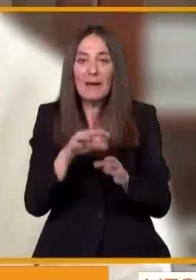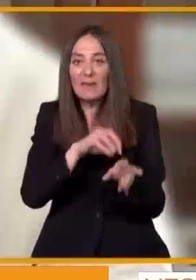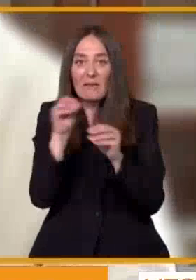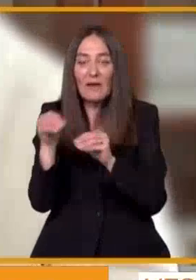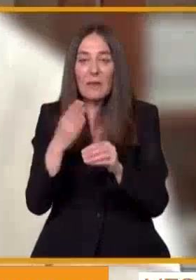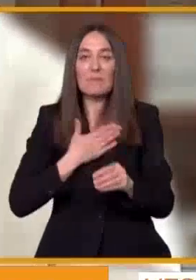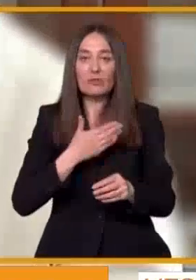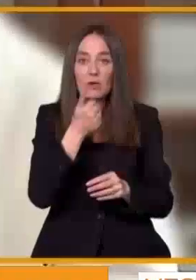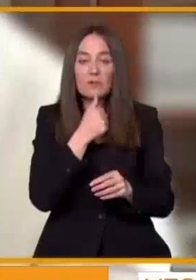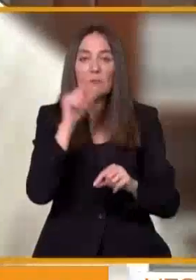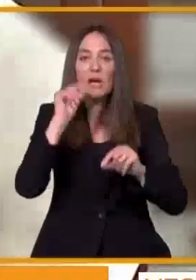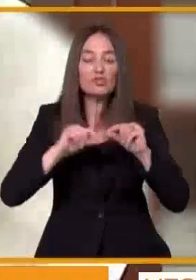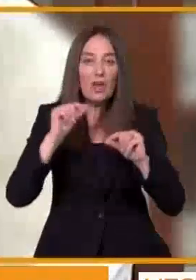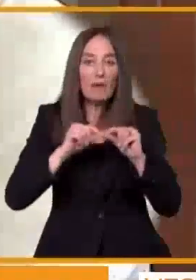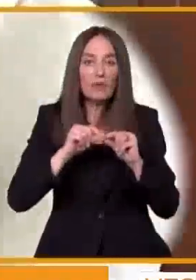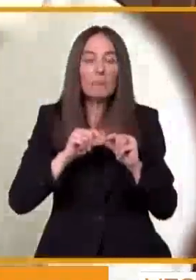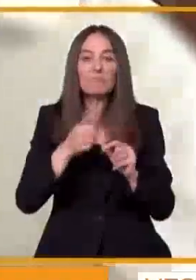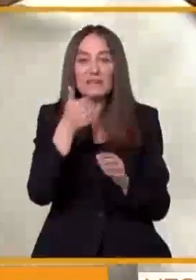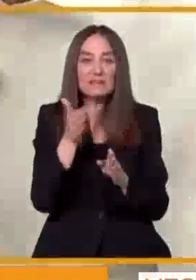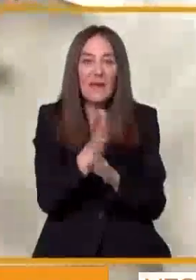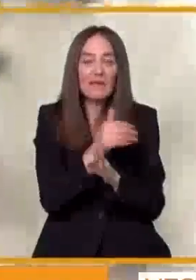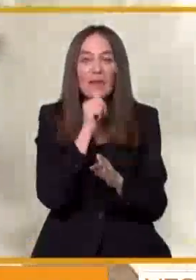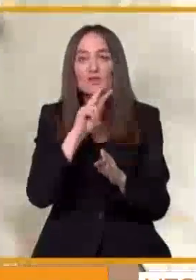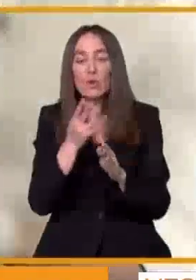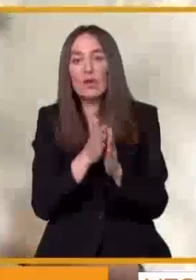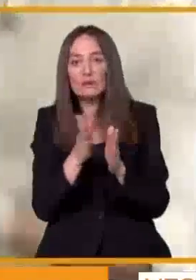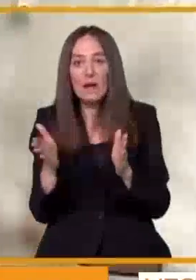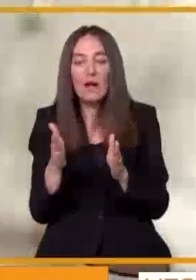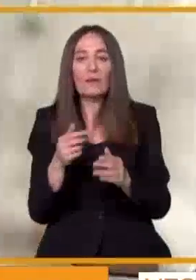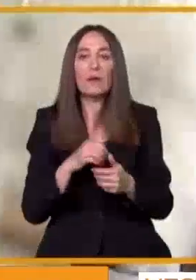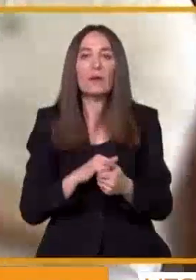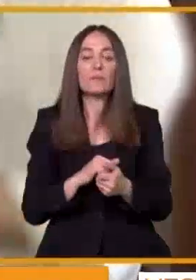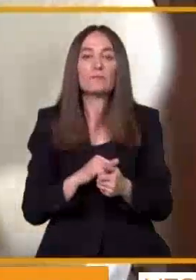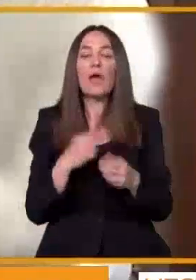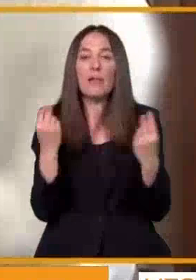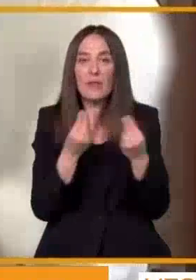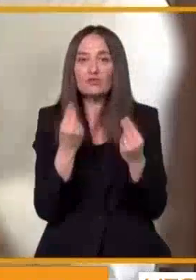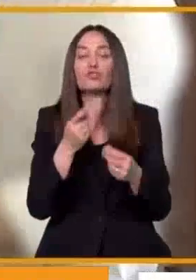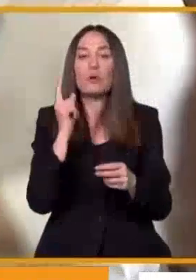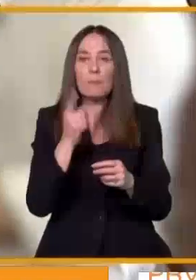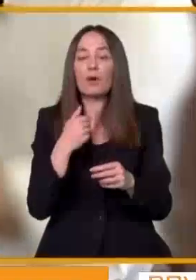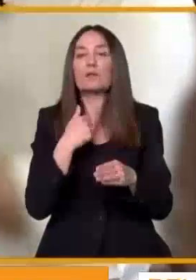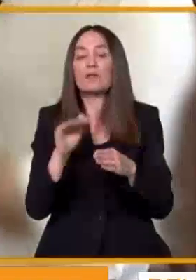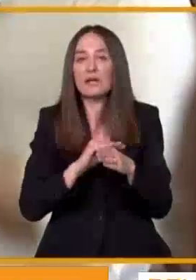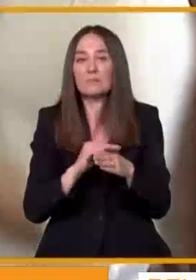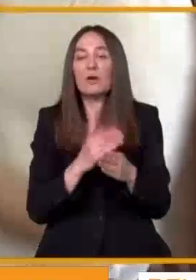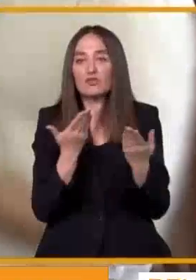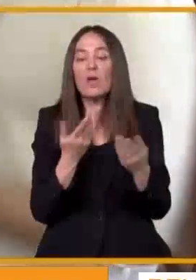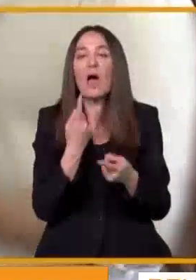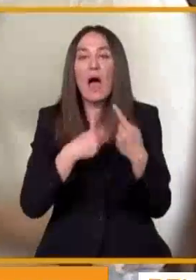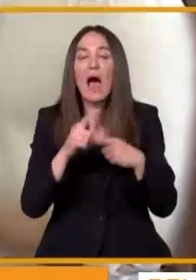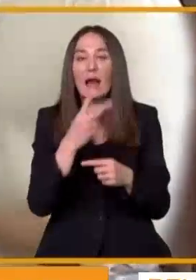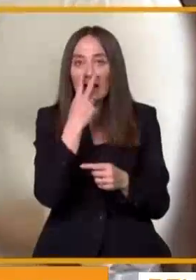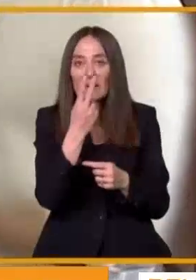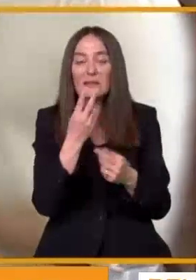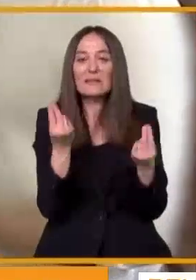budžeta, štednjom s jedne ili sa druge strane... Znači nešto će ispaštati neminovno? Nešto će morate da ispašta neminovno, ali gledajte,